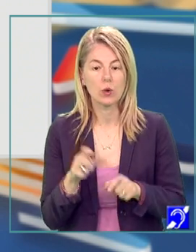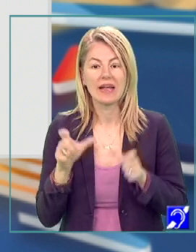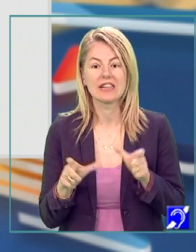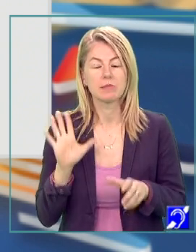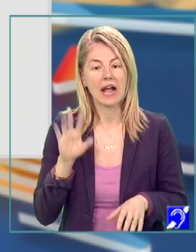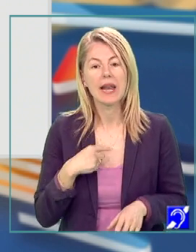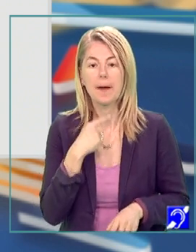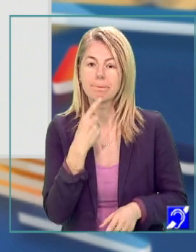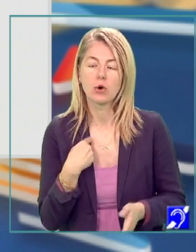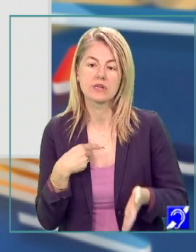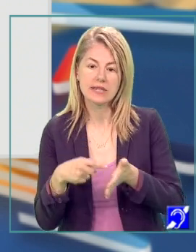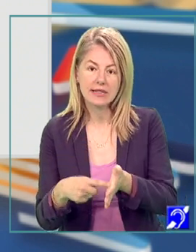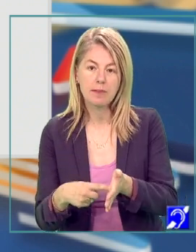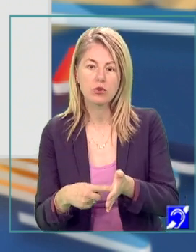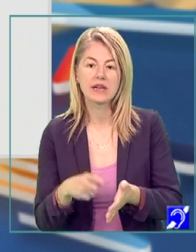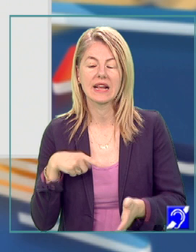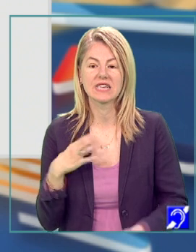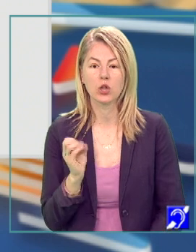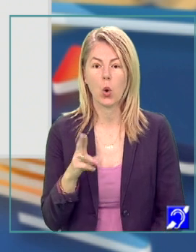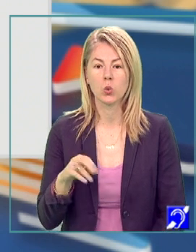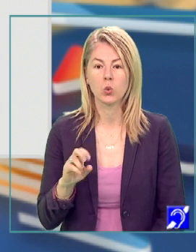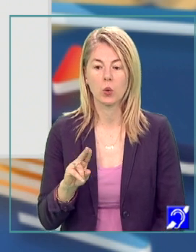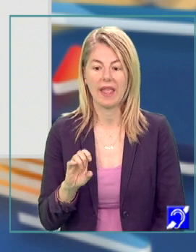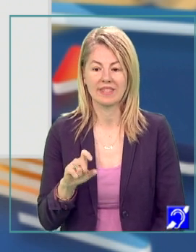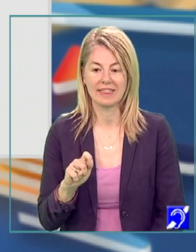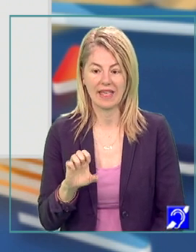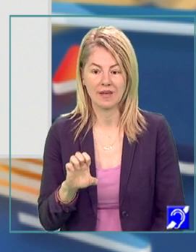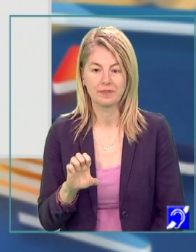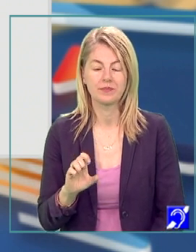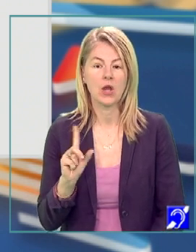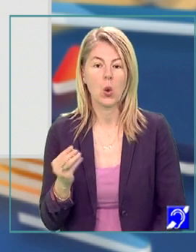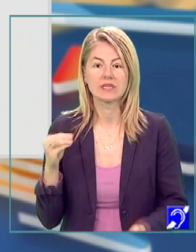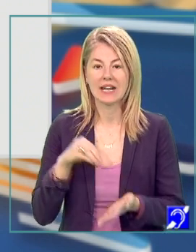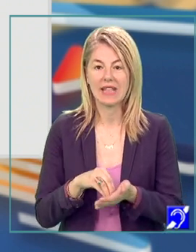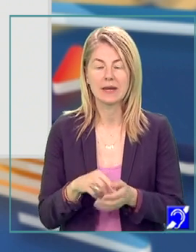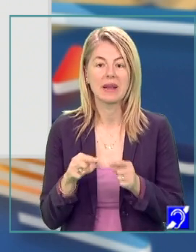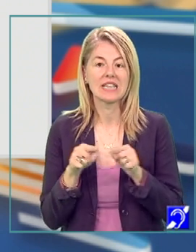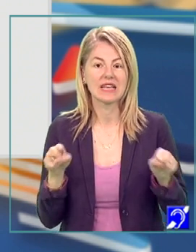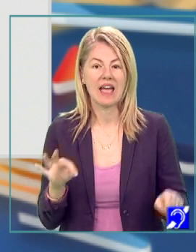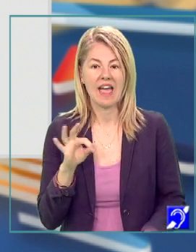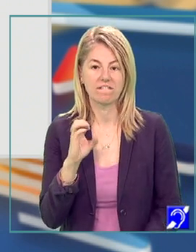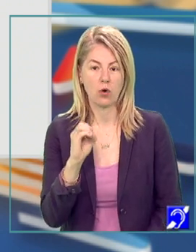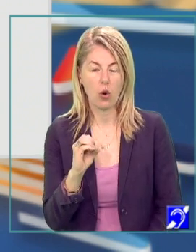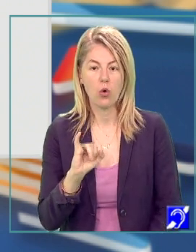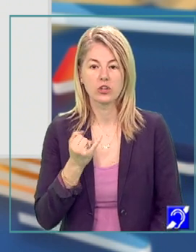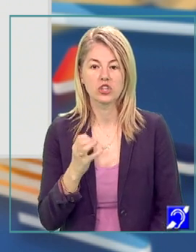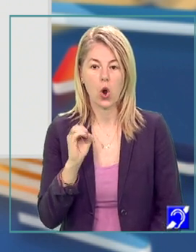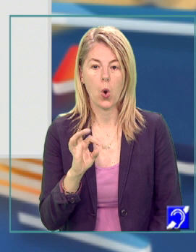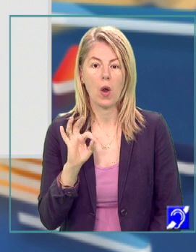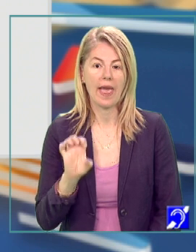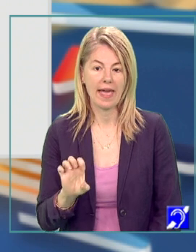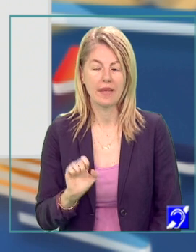care pot să demonstrez că sunt congruente. O să încadrăm segmentele FO și